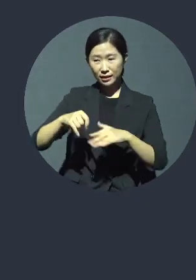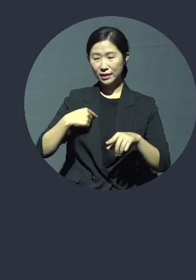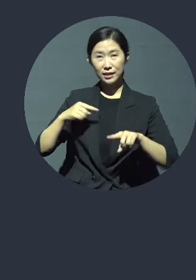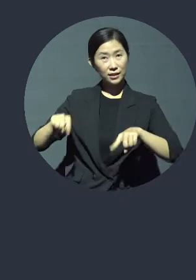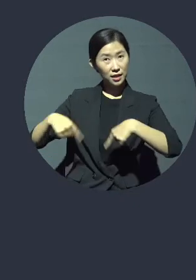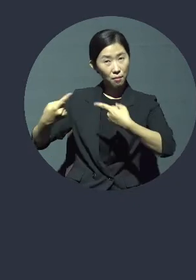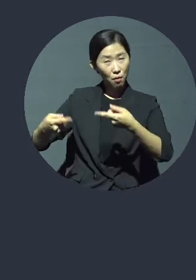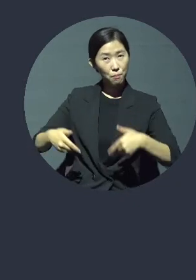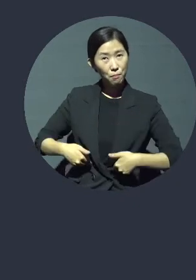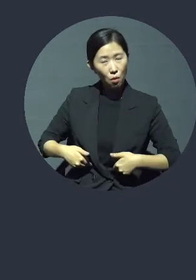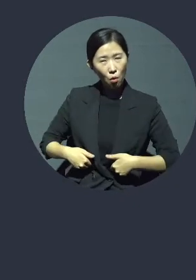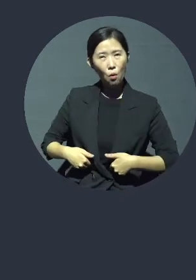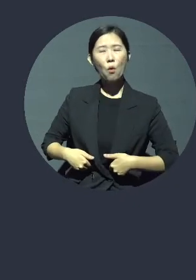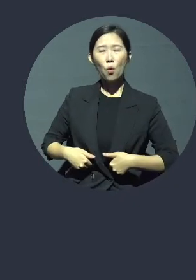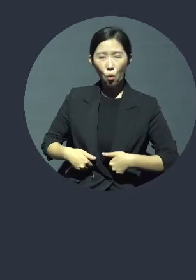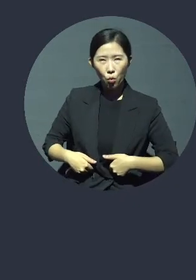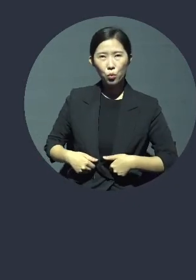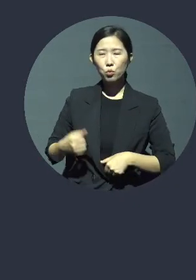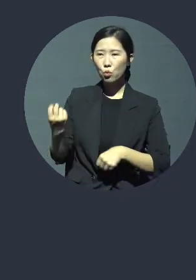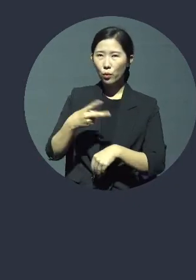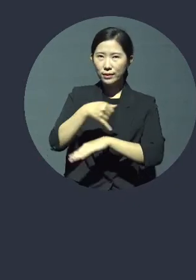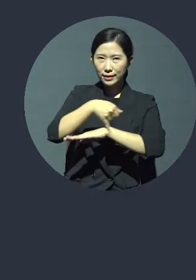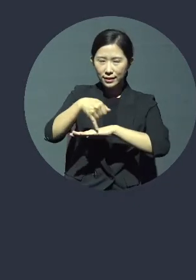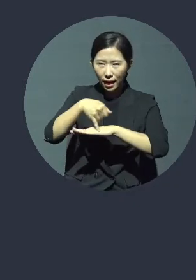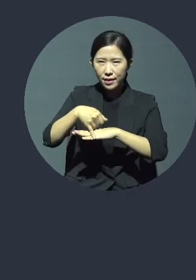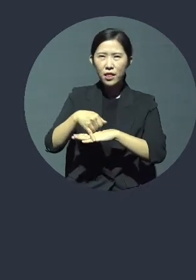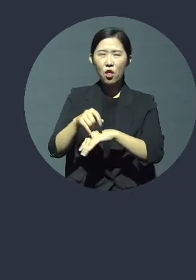또 잘할 수 있는 역할이라고 생각합니다.